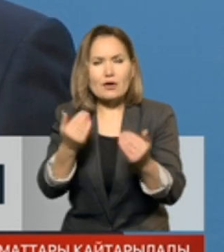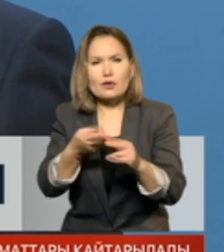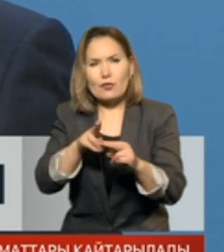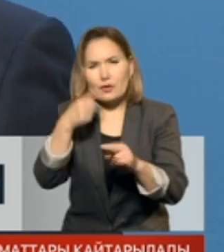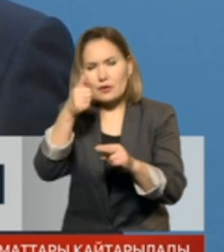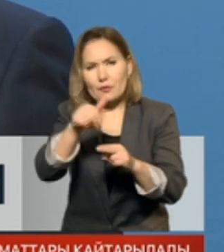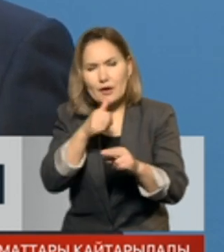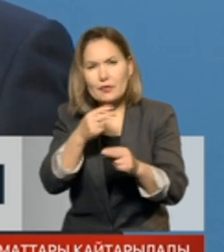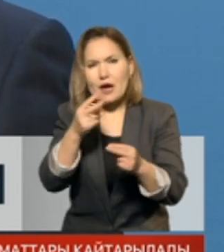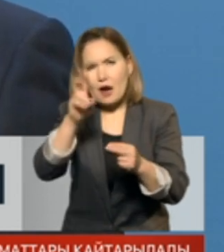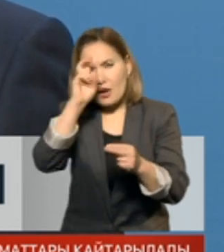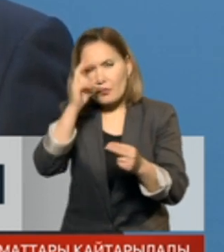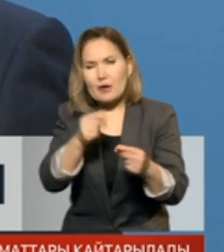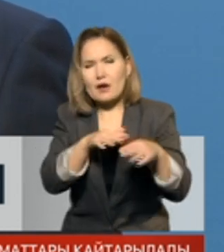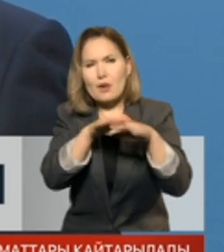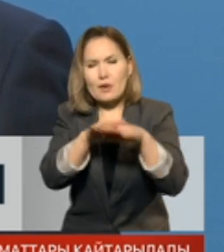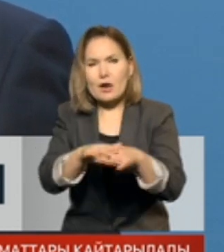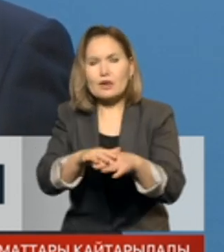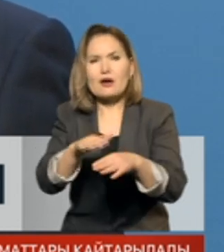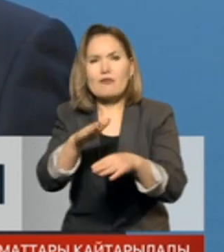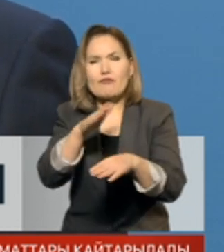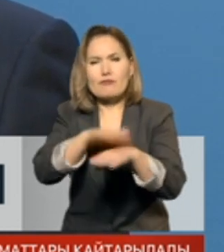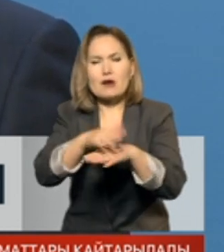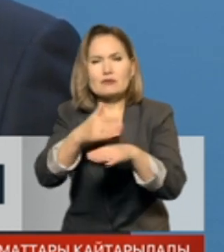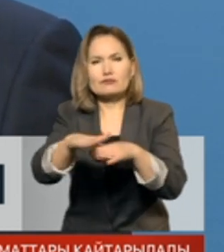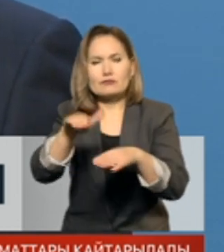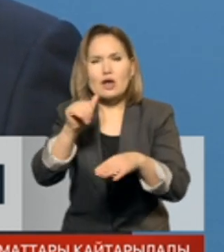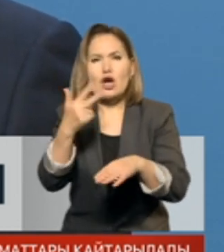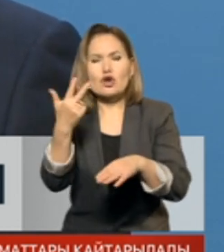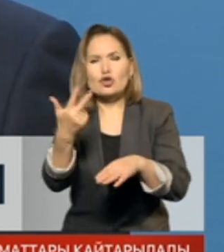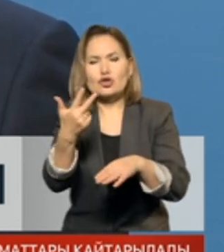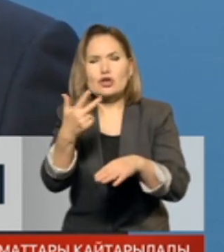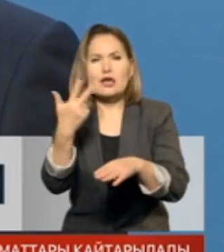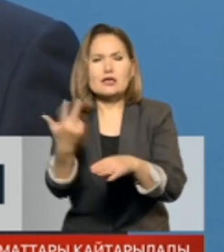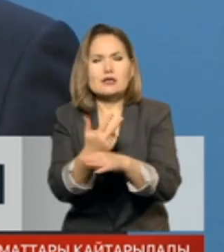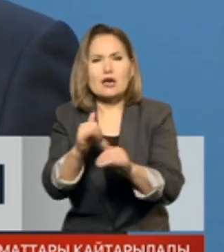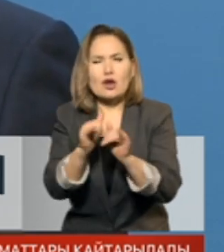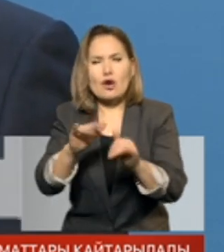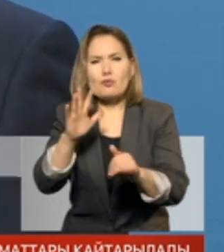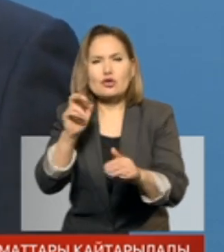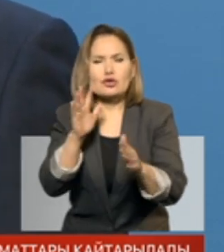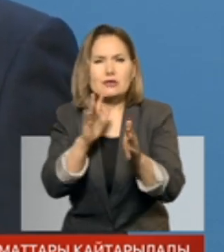жеңілдеткен қаржыландыру 3 есеге ұлғайтылып, 580 миллиард теңгені құрады.